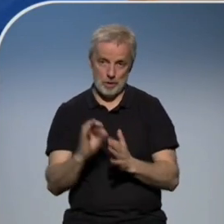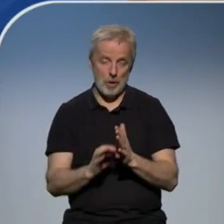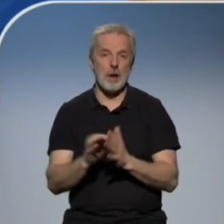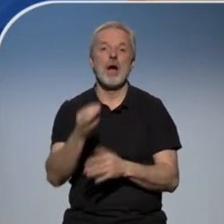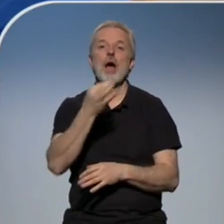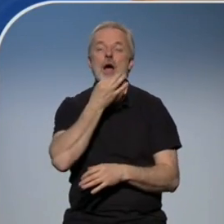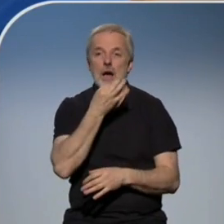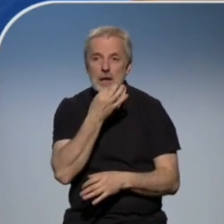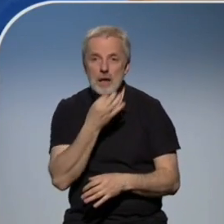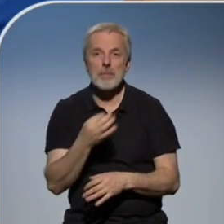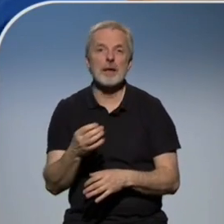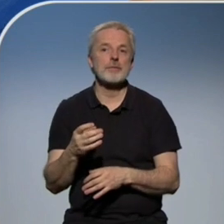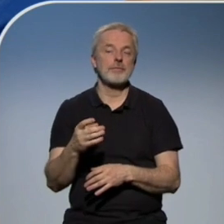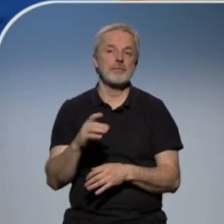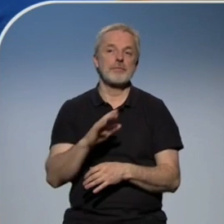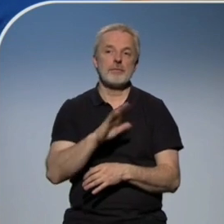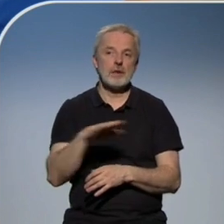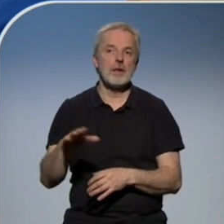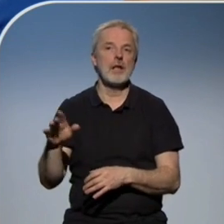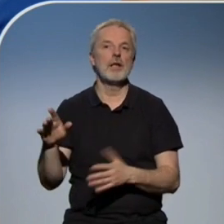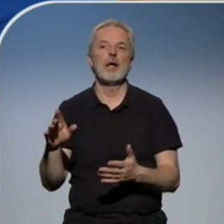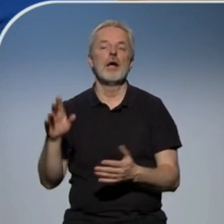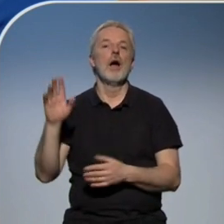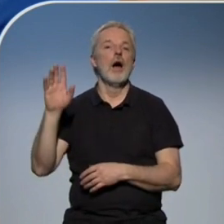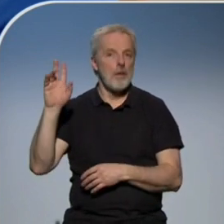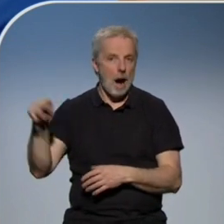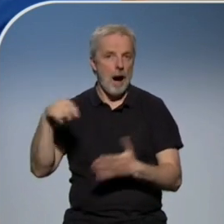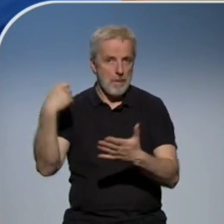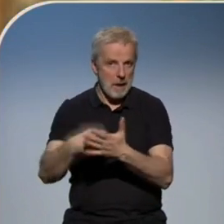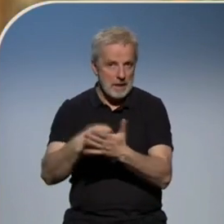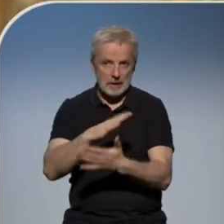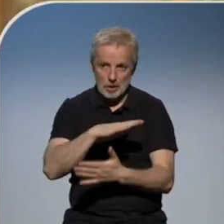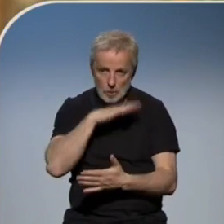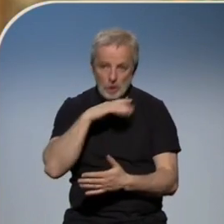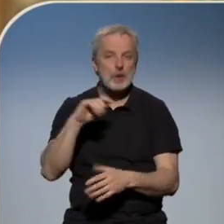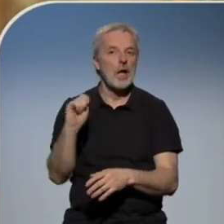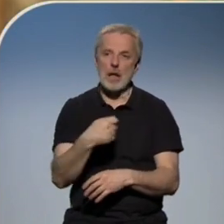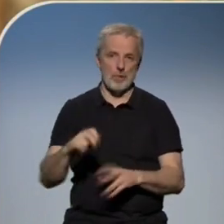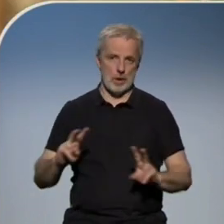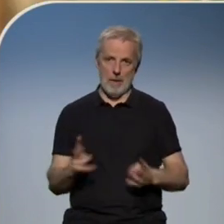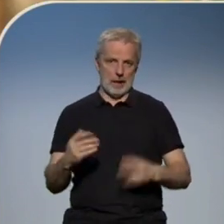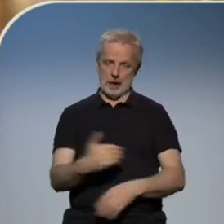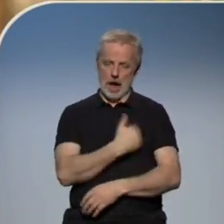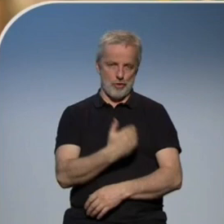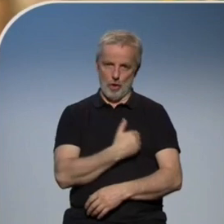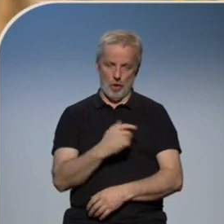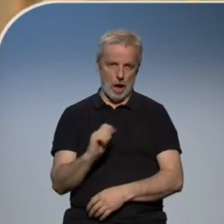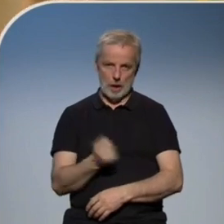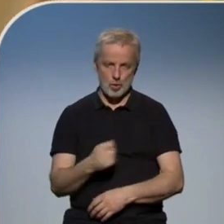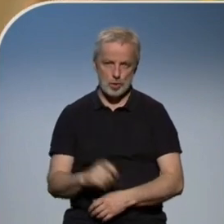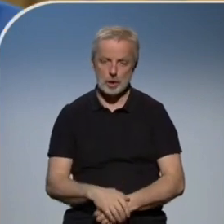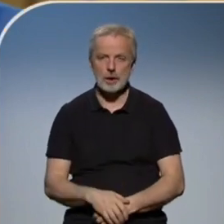doma, tak vůbec ty děti do těchto institucí nedávat, ale kdo si to může dneska dovolit. No, ani do školy myslíte. Ne, je